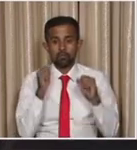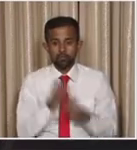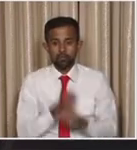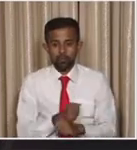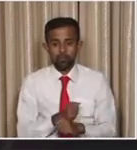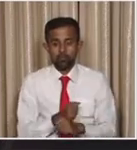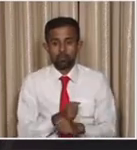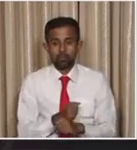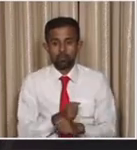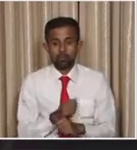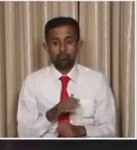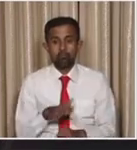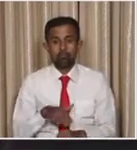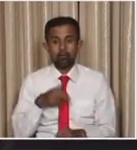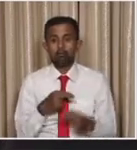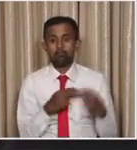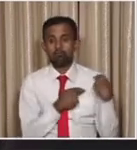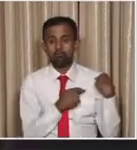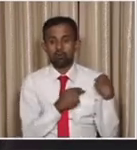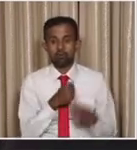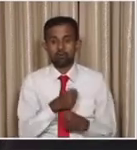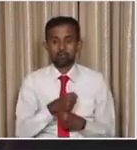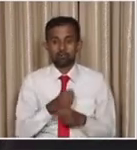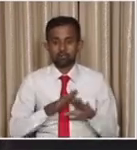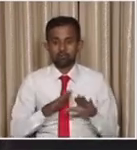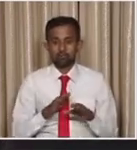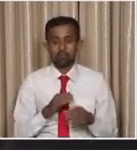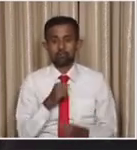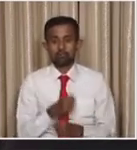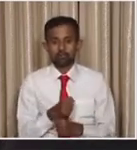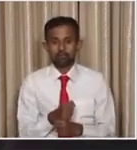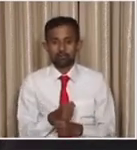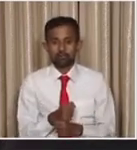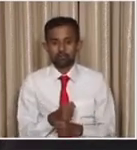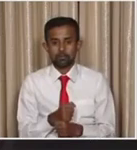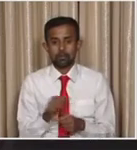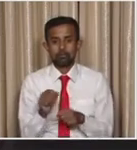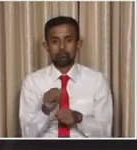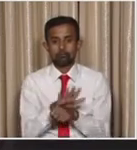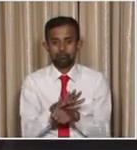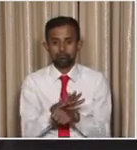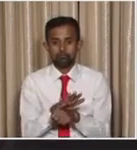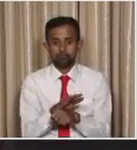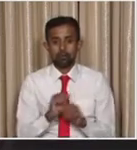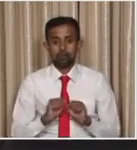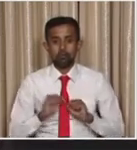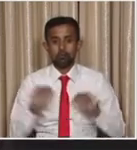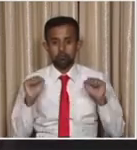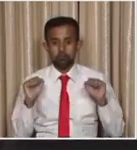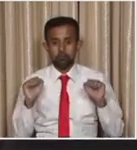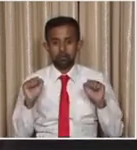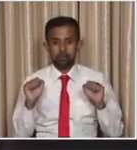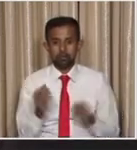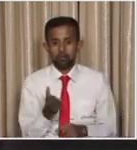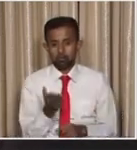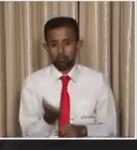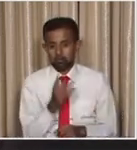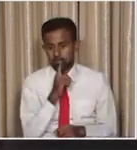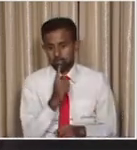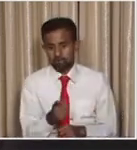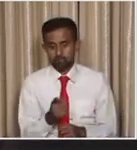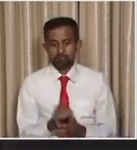खड़ा वेटी प्रधान वगे की युतो यहाँ पालन राजे सहा कोविड सहा आरगले की इनके मंग अब तुम्हारे किया न क्या